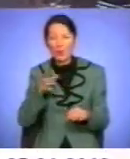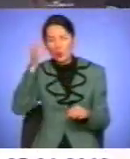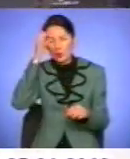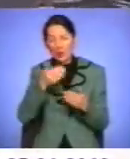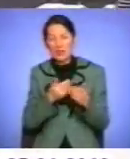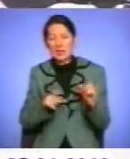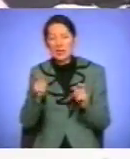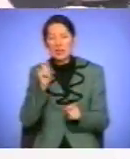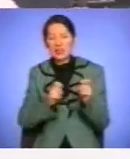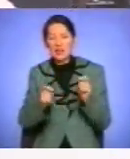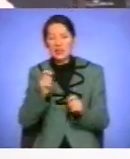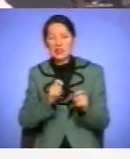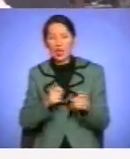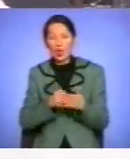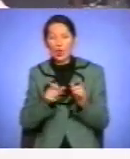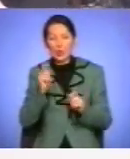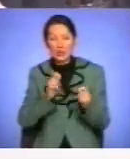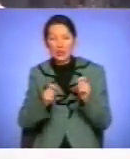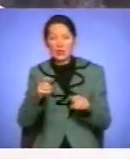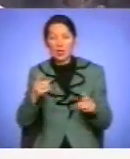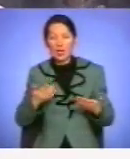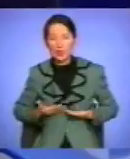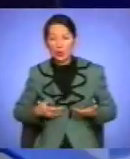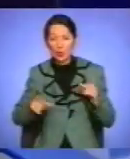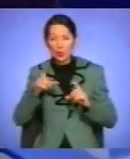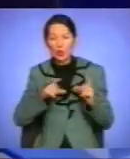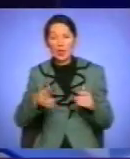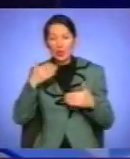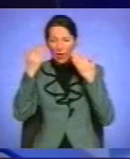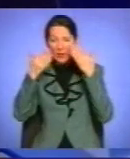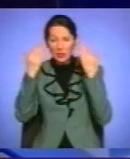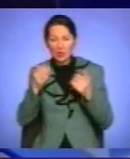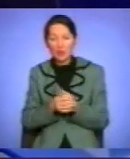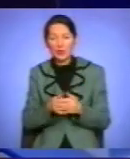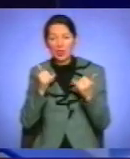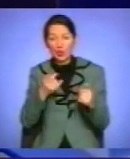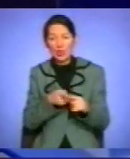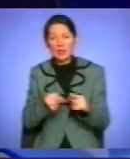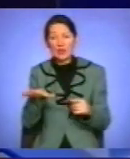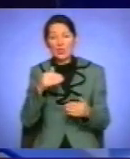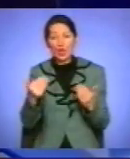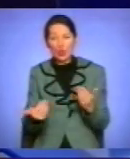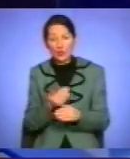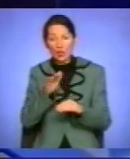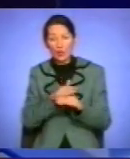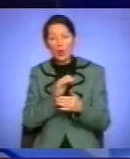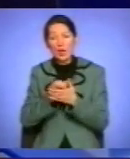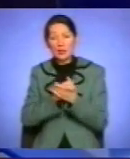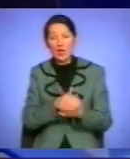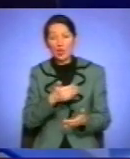це, мабуть, правильно, адже студентські роки найкращі. На сьогодні це всі новини. Добра і злагоди